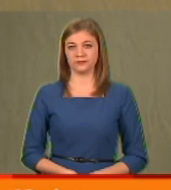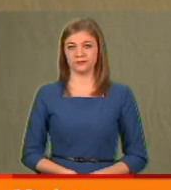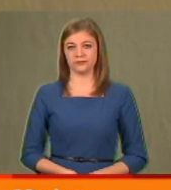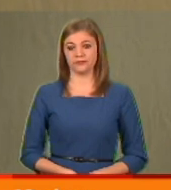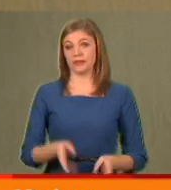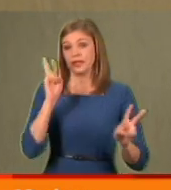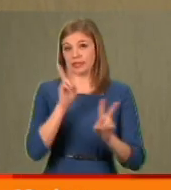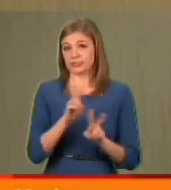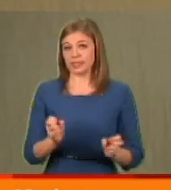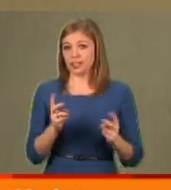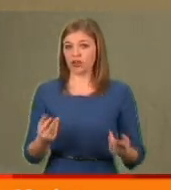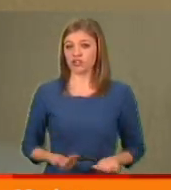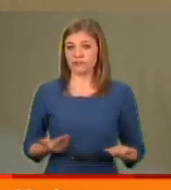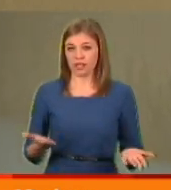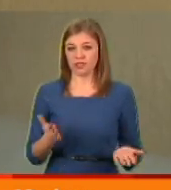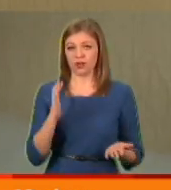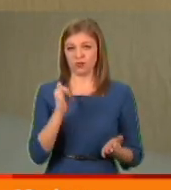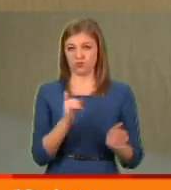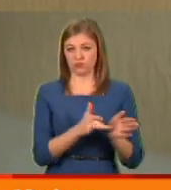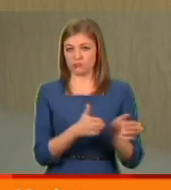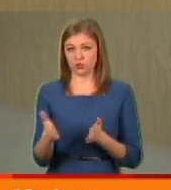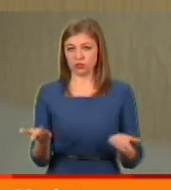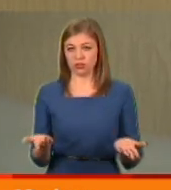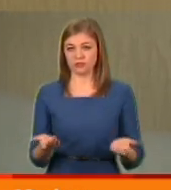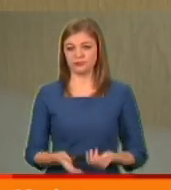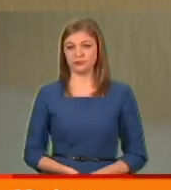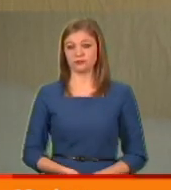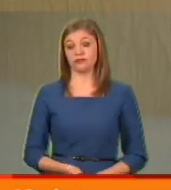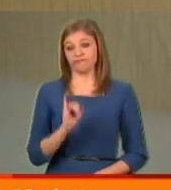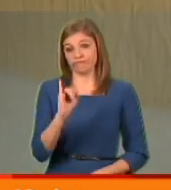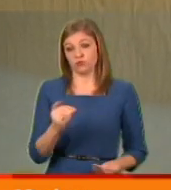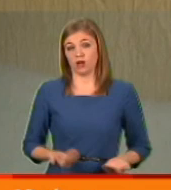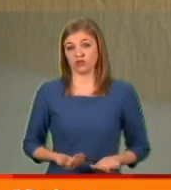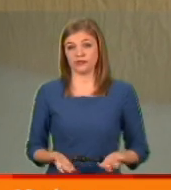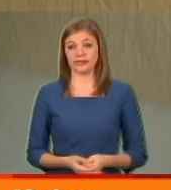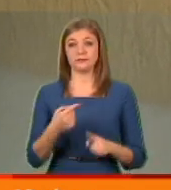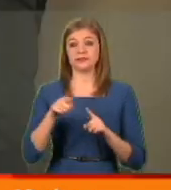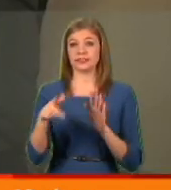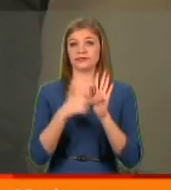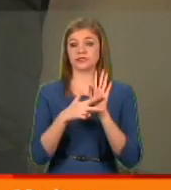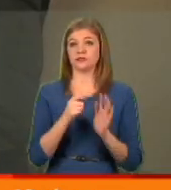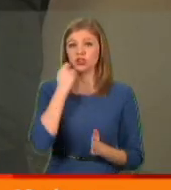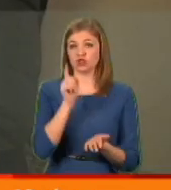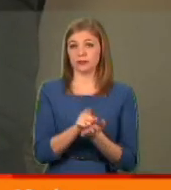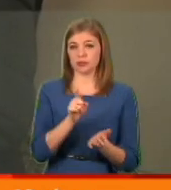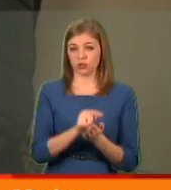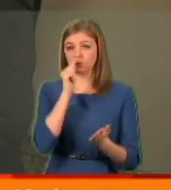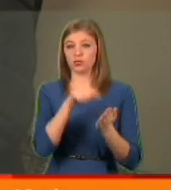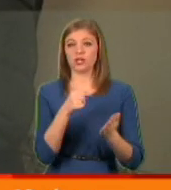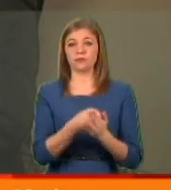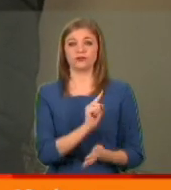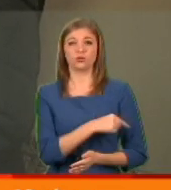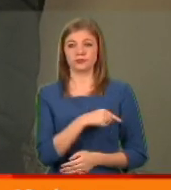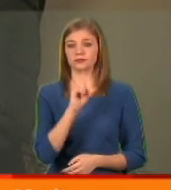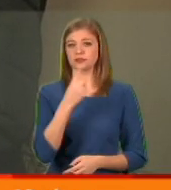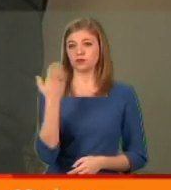живеться? От, ви не знаєте, як живеться у притулках. Погано живеться. Цей 80-річний пенсіонер потрапив до